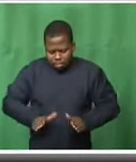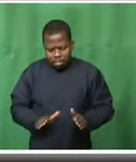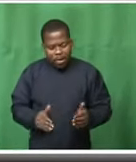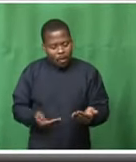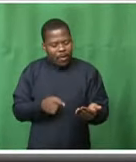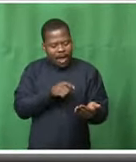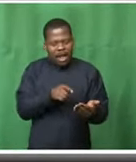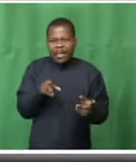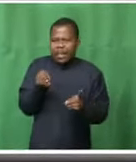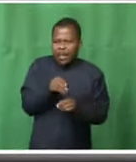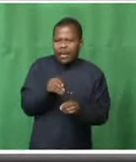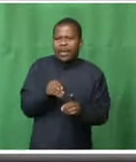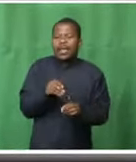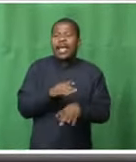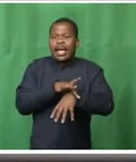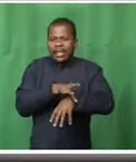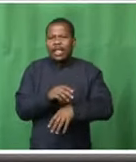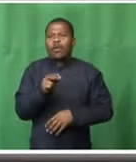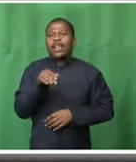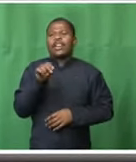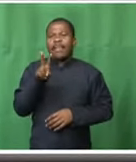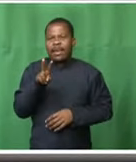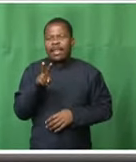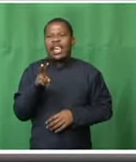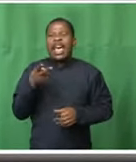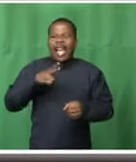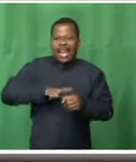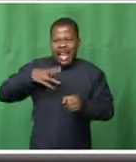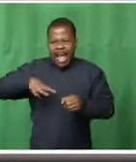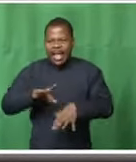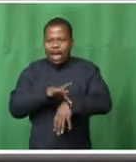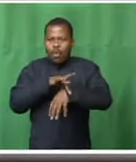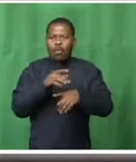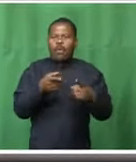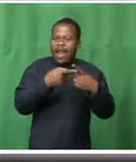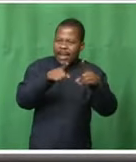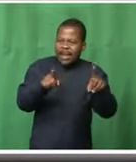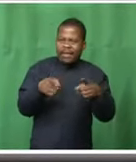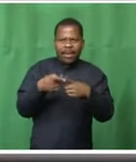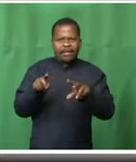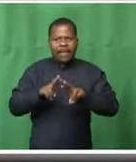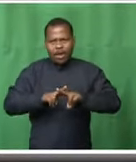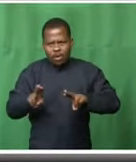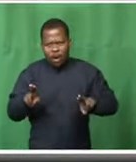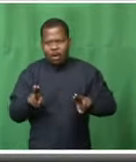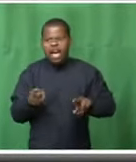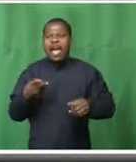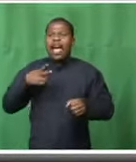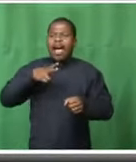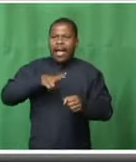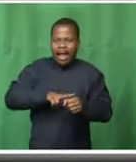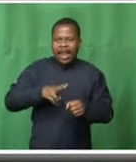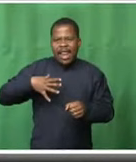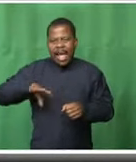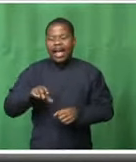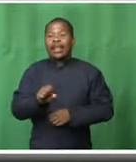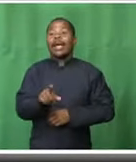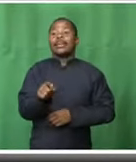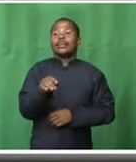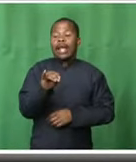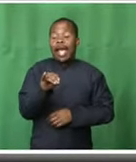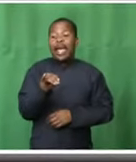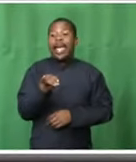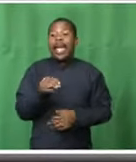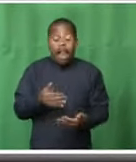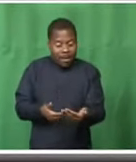HIV ngabe T4 dabo sibinjana ngabe T4 dabo cunsula letehlukahlukene